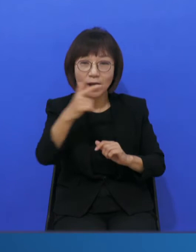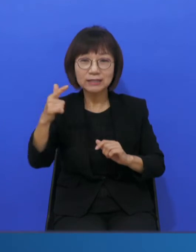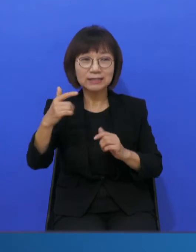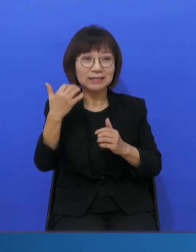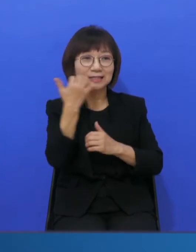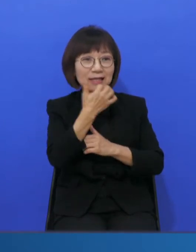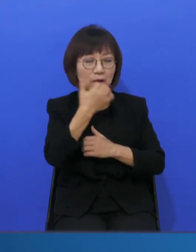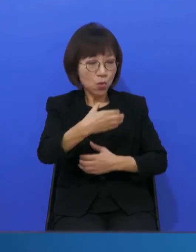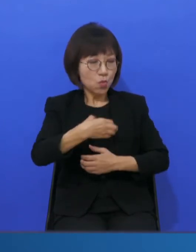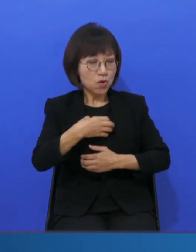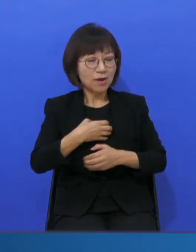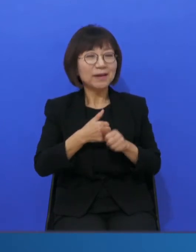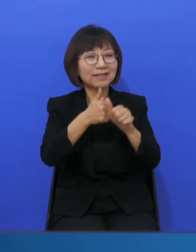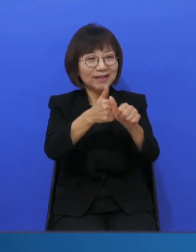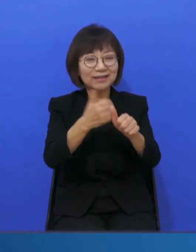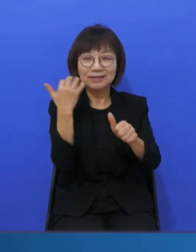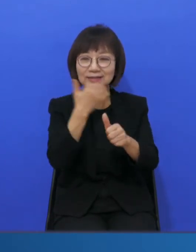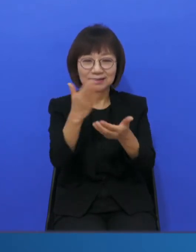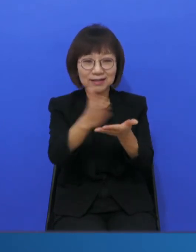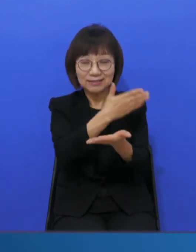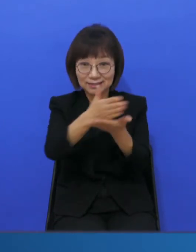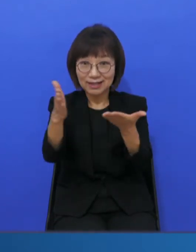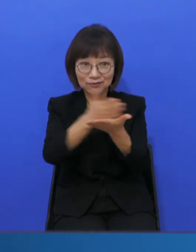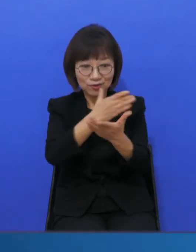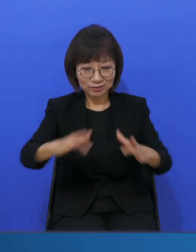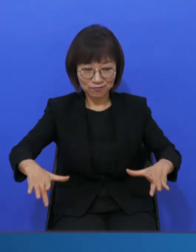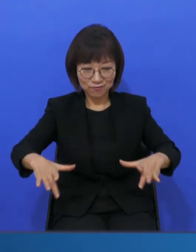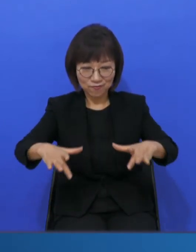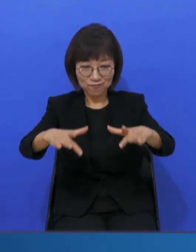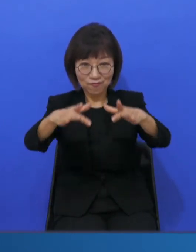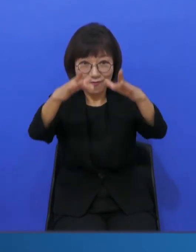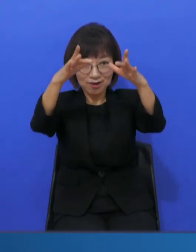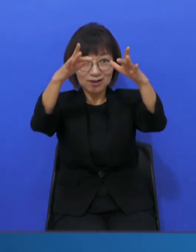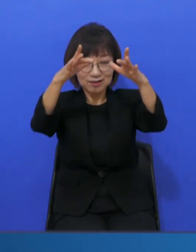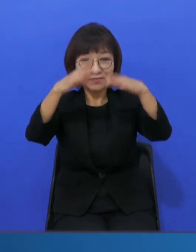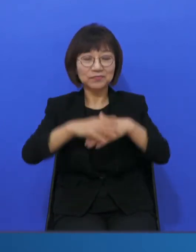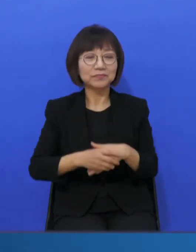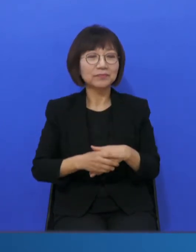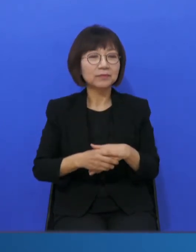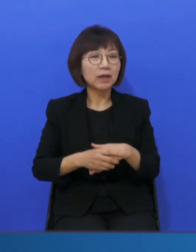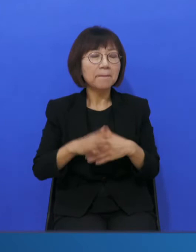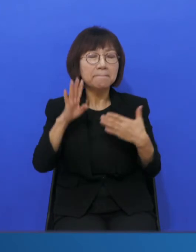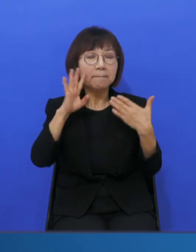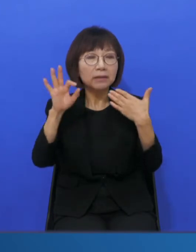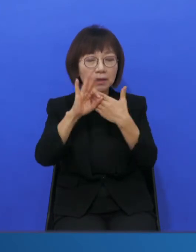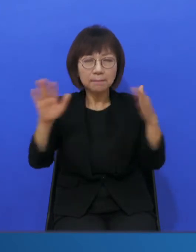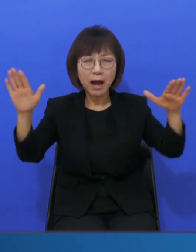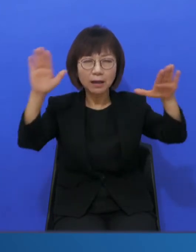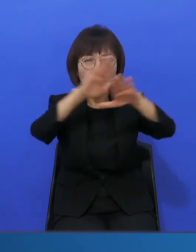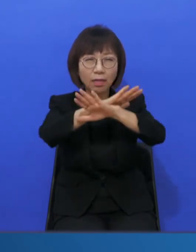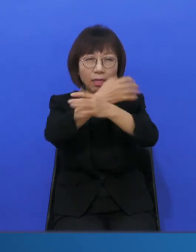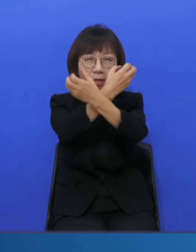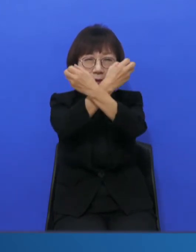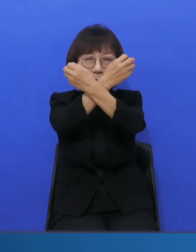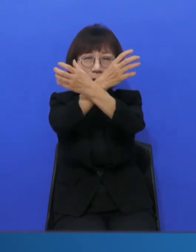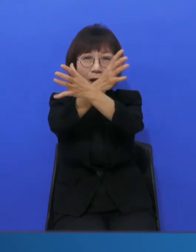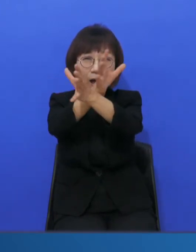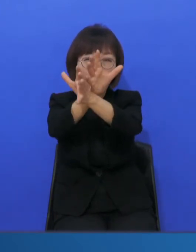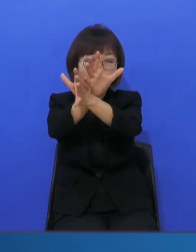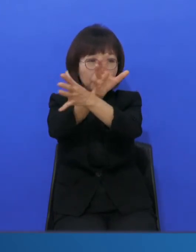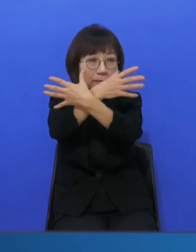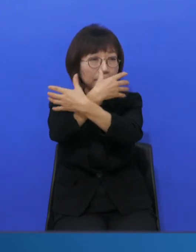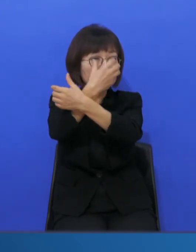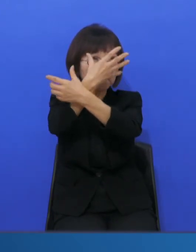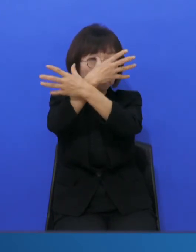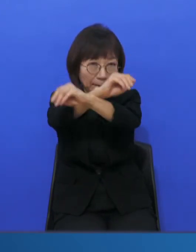and according to how dangerous that area is, that it's color coded. 근데 밤에 이 등대 불이 꺼졌다 어떻게 됩니까? But what's going to happen if this lighthouse 큰일 나죠.